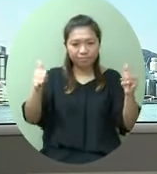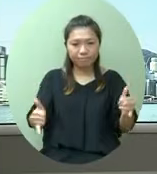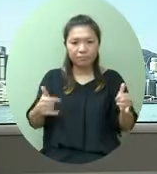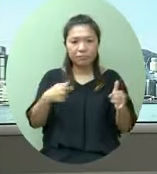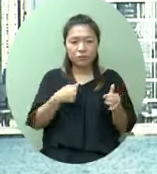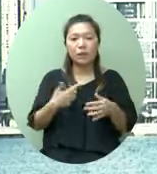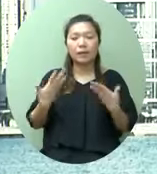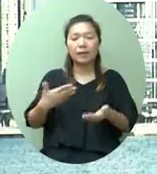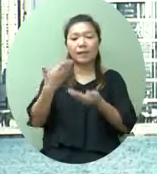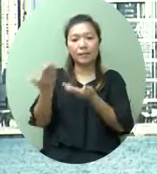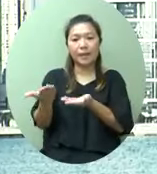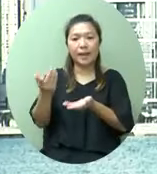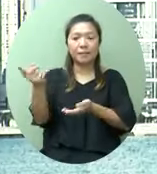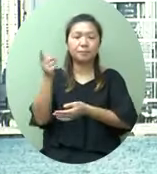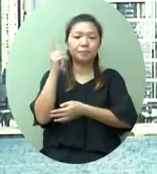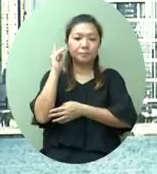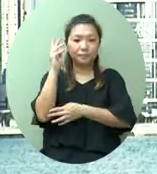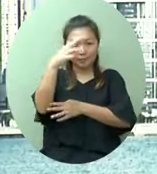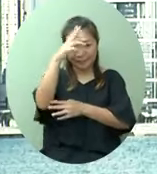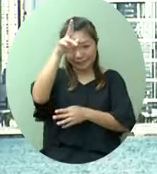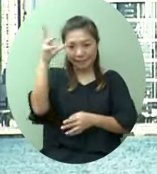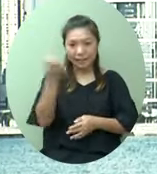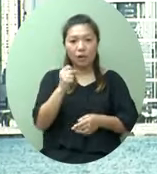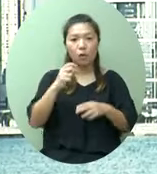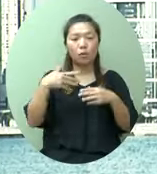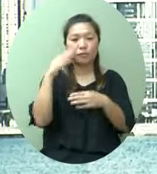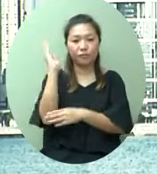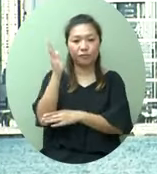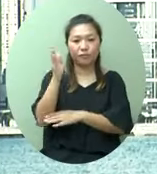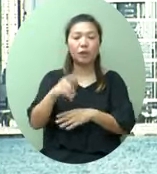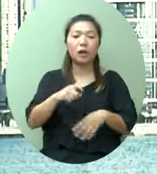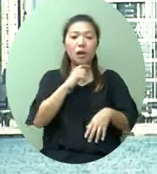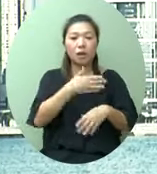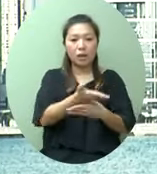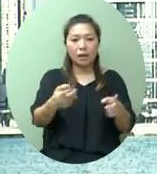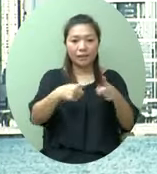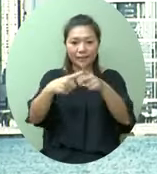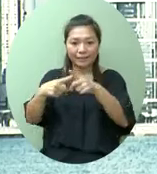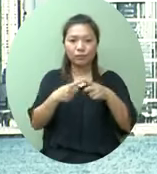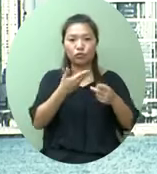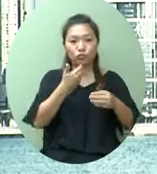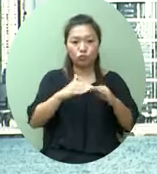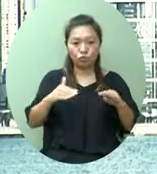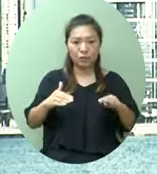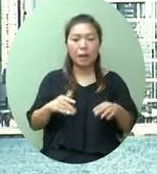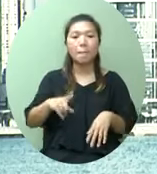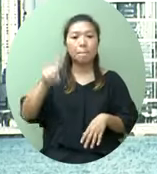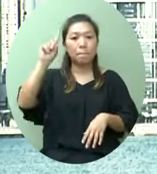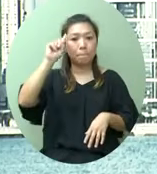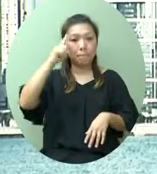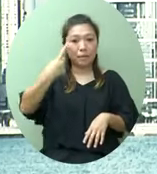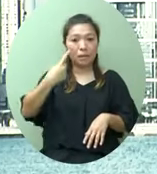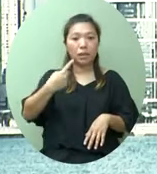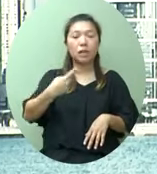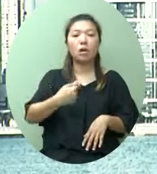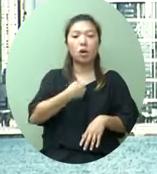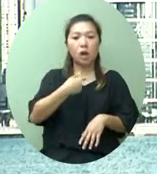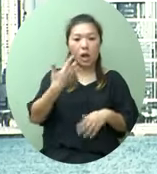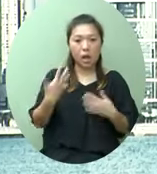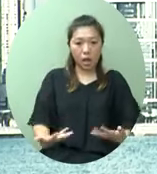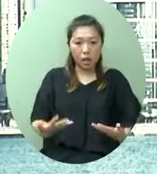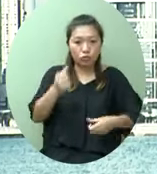言。 各位传媒朋友，各位香港市民，早晨。听日咧，我将会系发表我任内第五份，